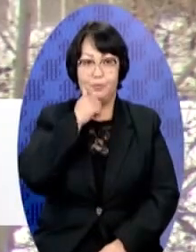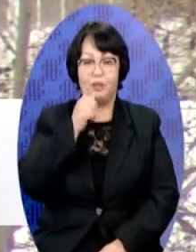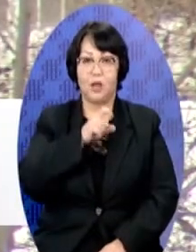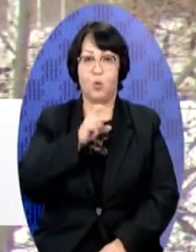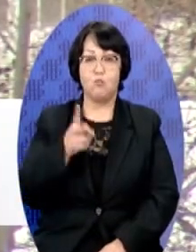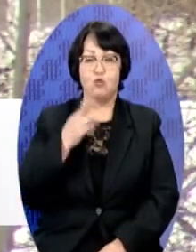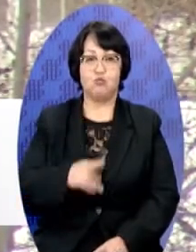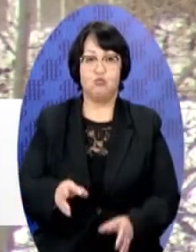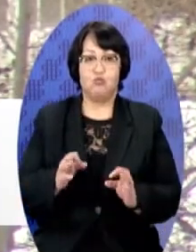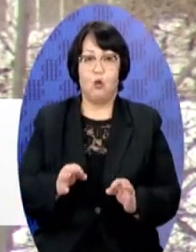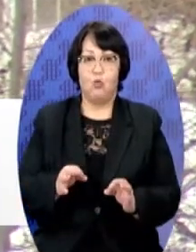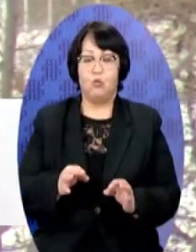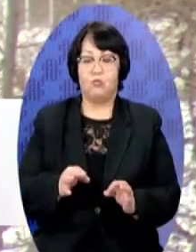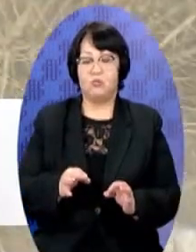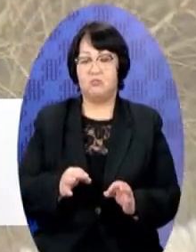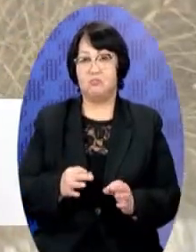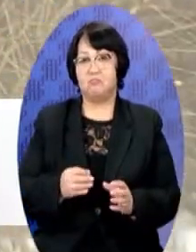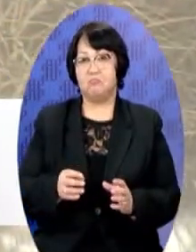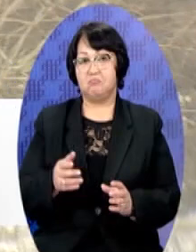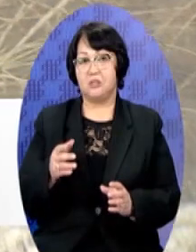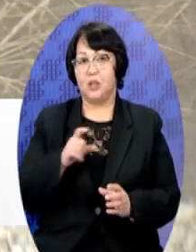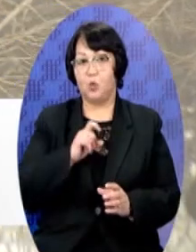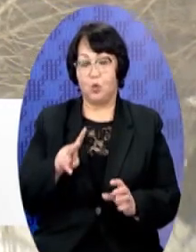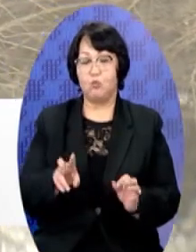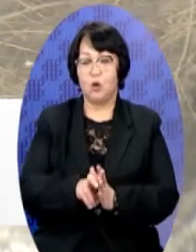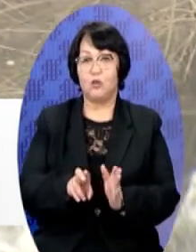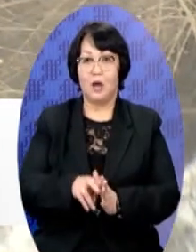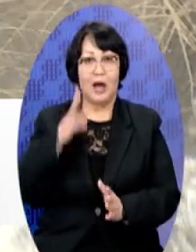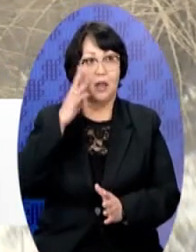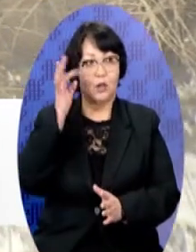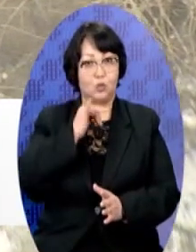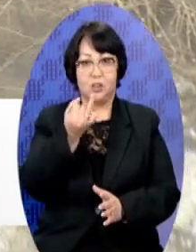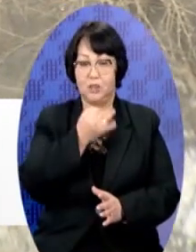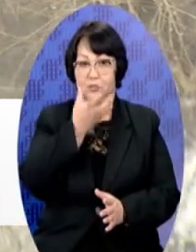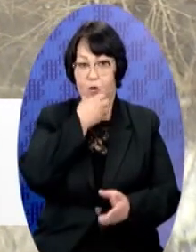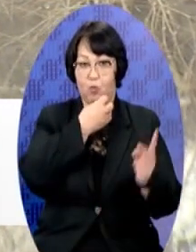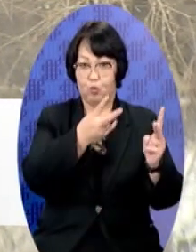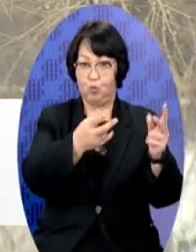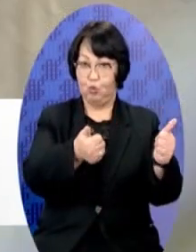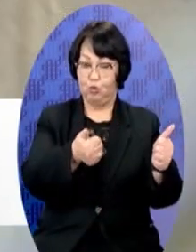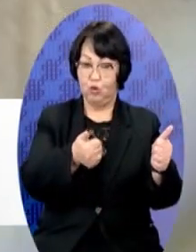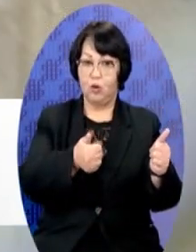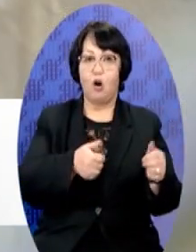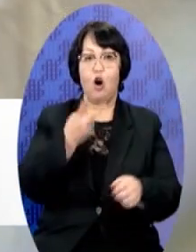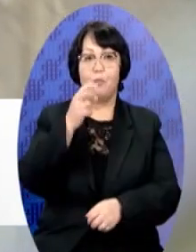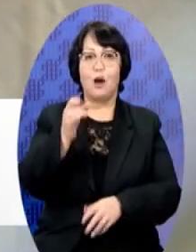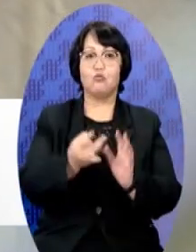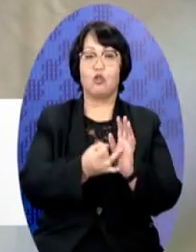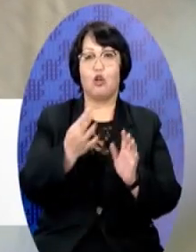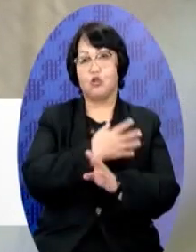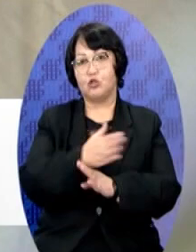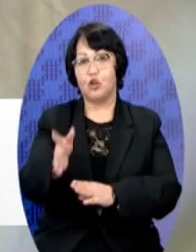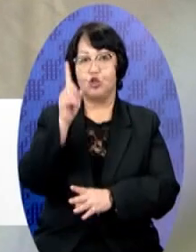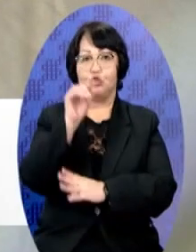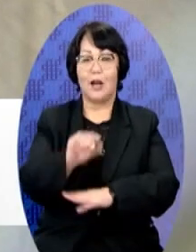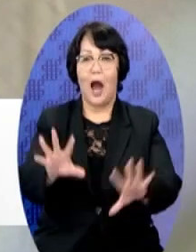хөрөнгө оруулалт хийж байгаа хэрэг юм а. Дэлхийн бусад орнд ч ийм төрлийн үйлчлэгээ бий болоод удаж байна. 2017 оноос эхлэн өдөрт 100,000 алхалт